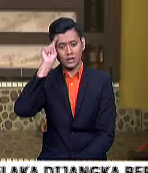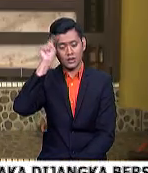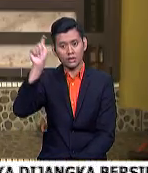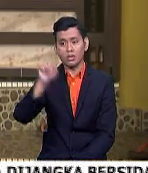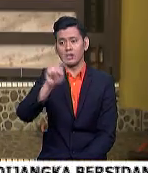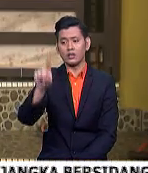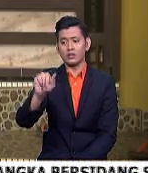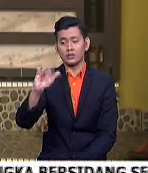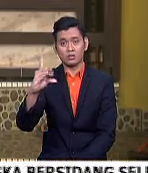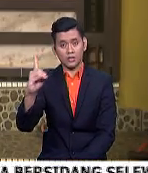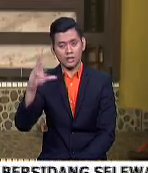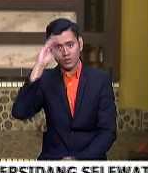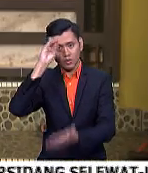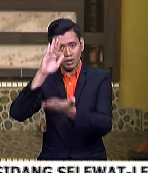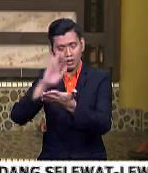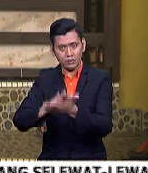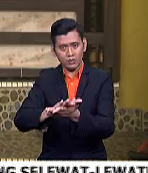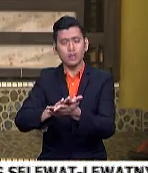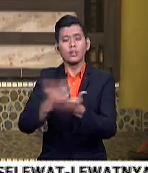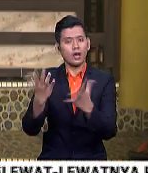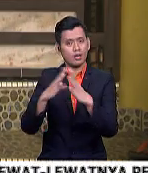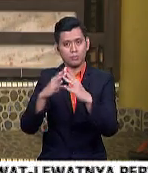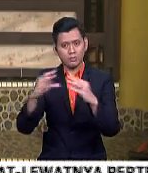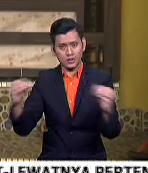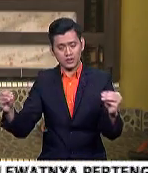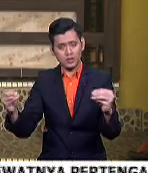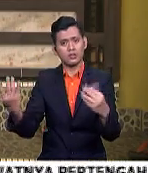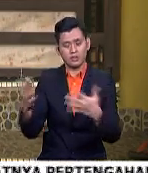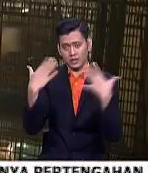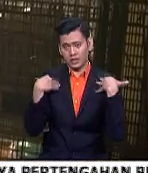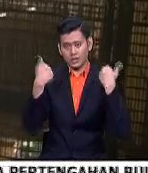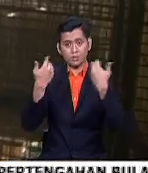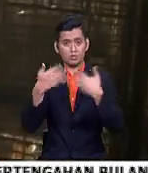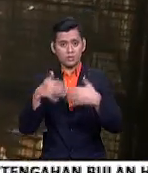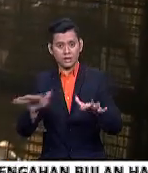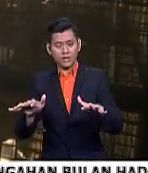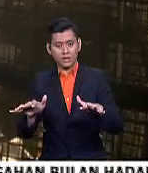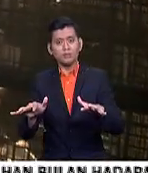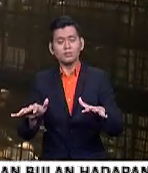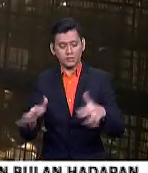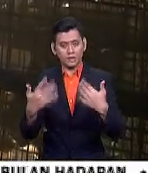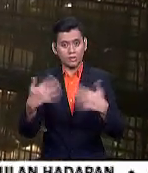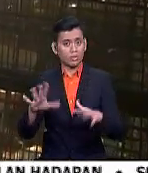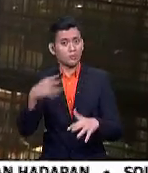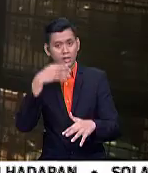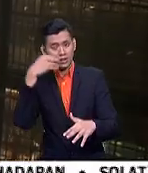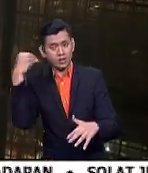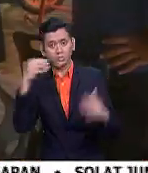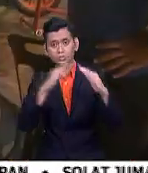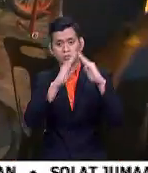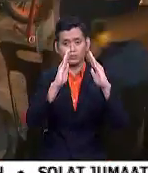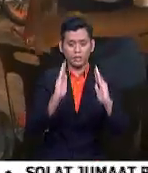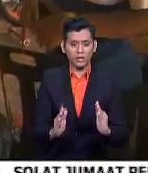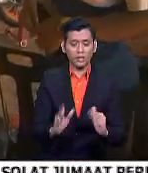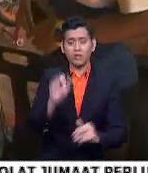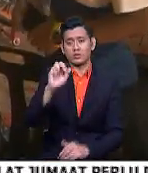positif COVID-19 selepas pulang dari urusan kerjanya di laut. Tidak mahu berjauhan dengan tiga anaknya itu,